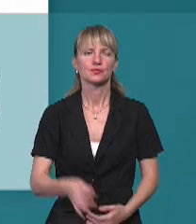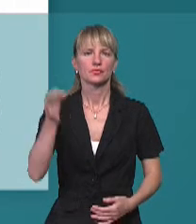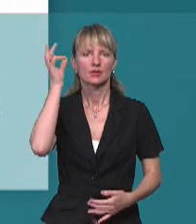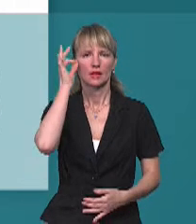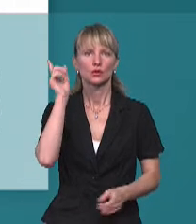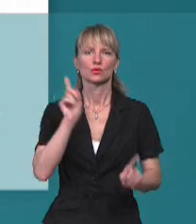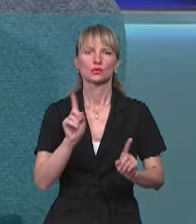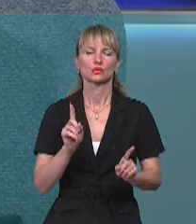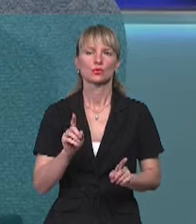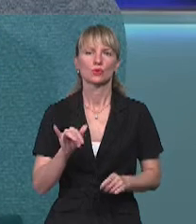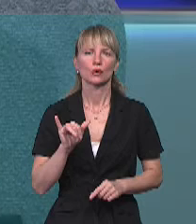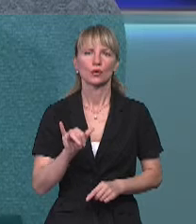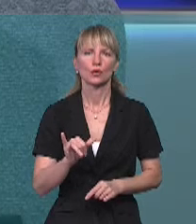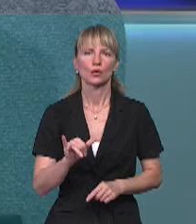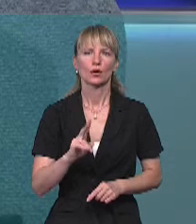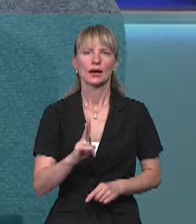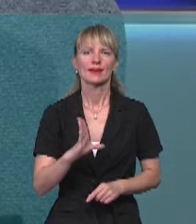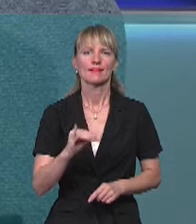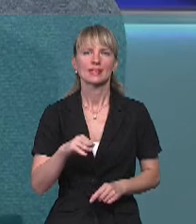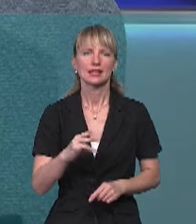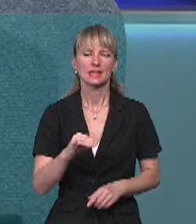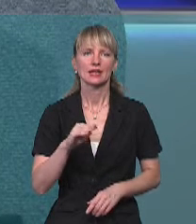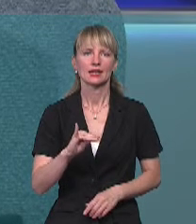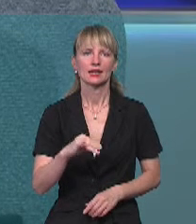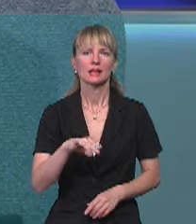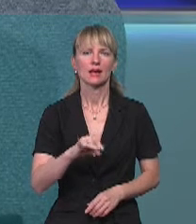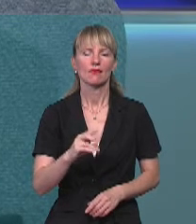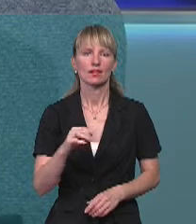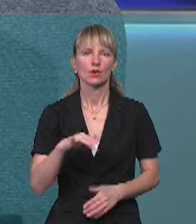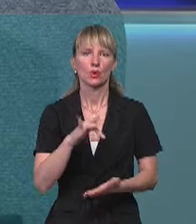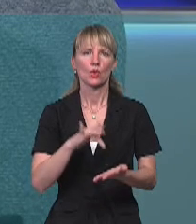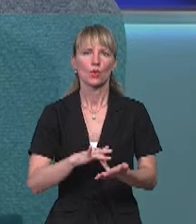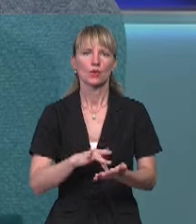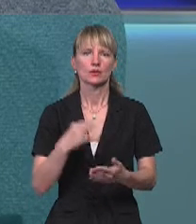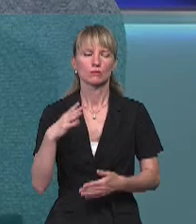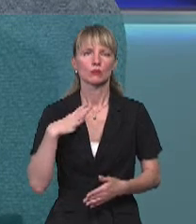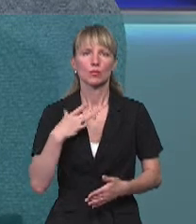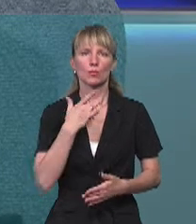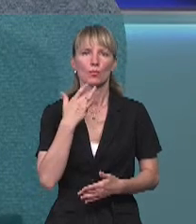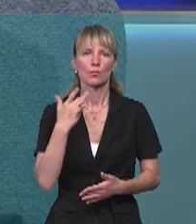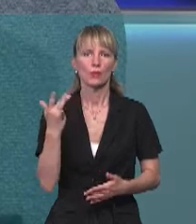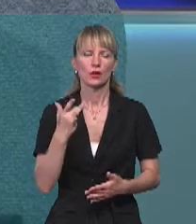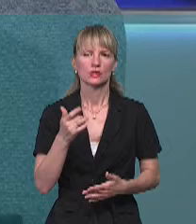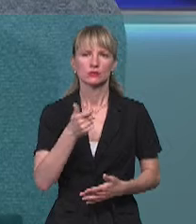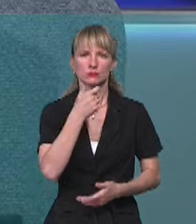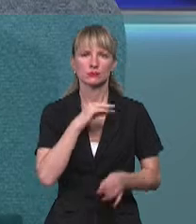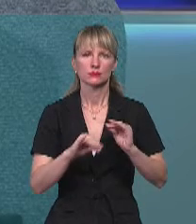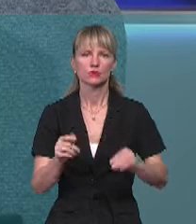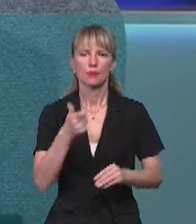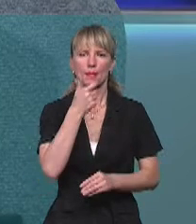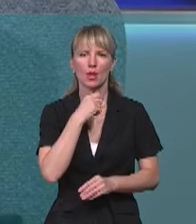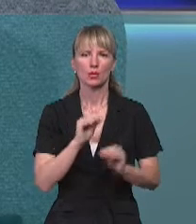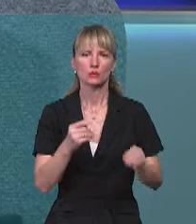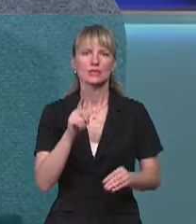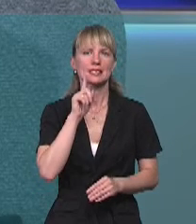Нагадую, що у квітні та травні у місті Запоріжжя проводилися публічні консультації щодо благоустрою зелених